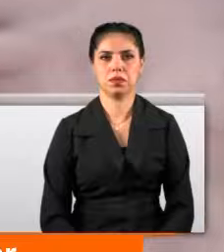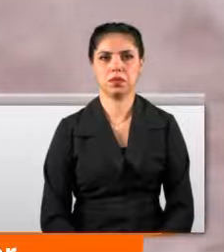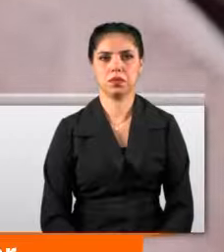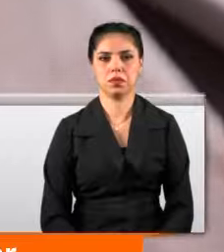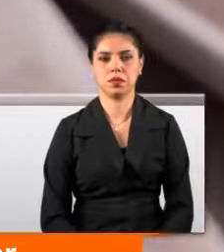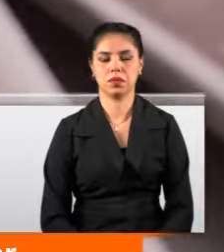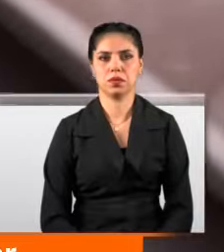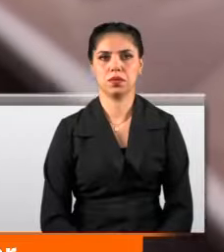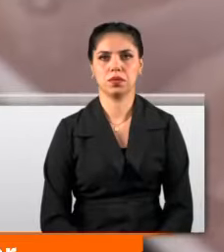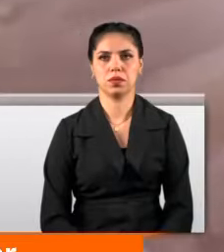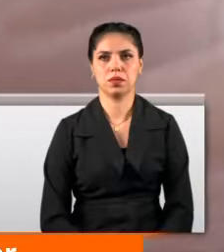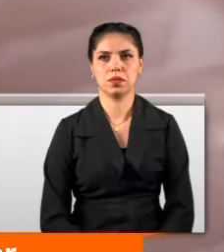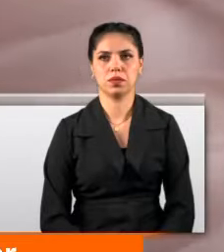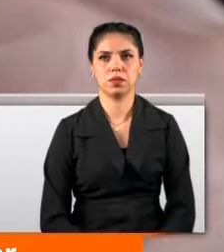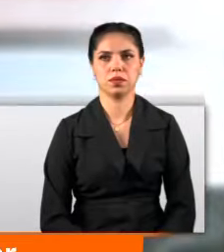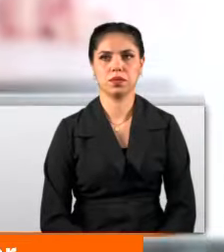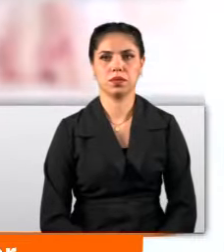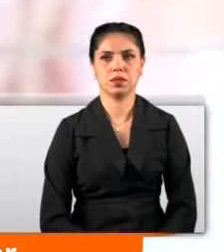konuşuyoruz.